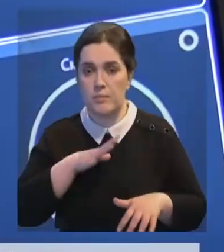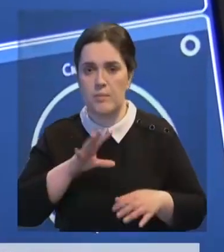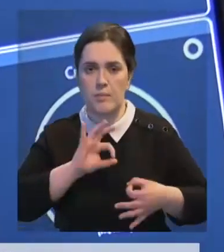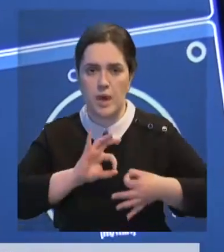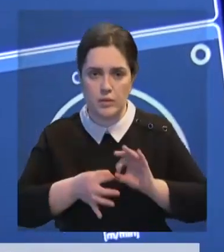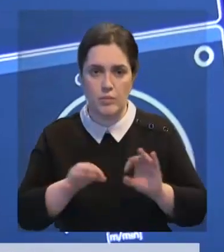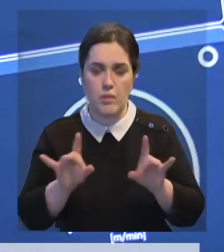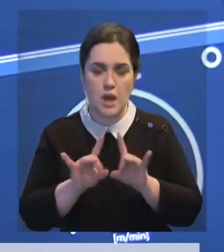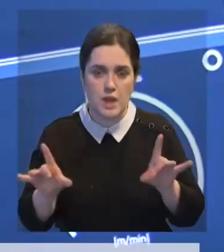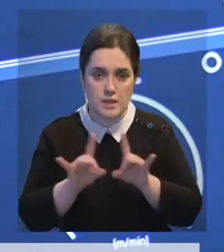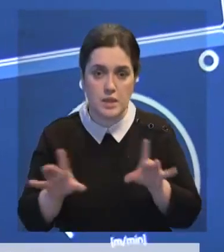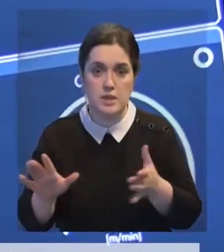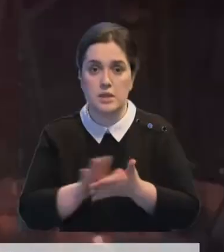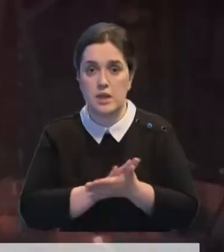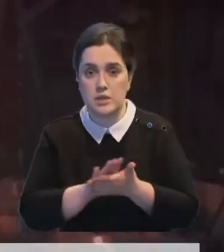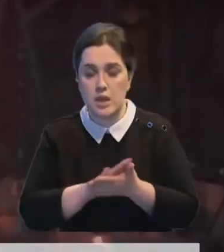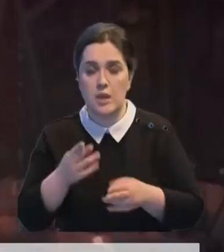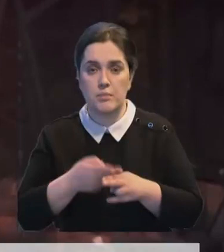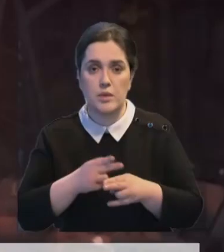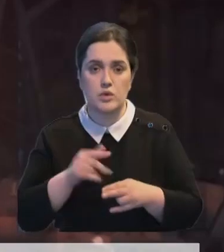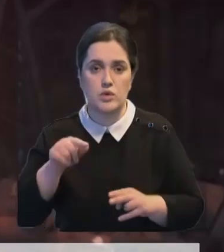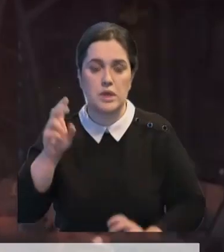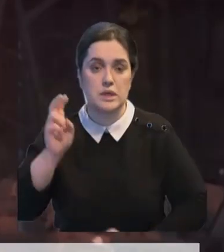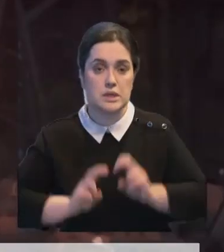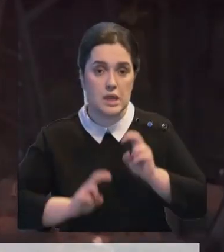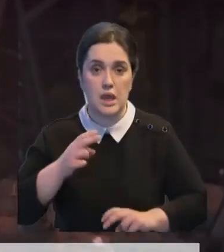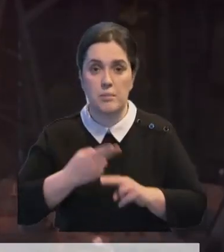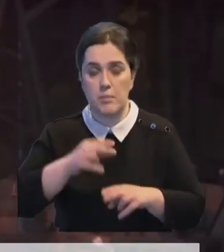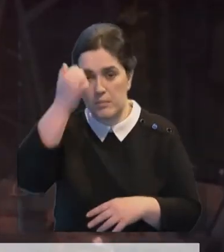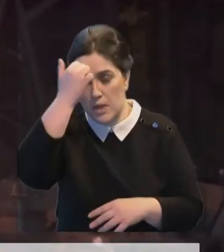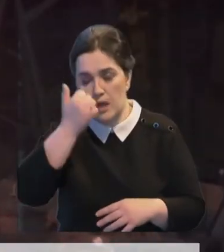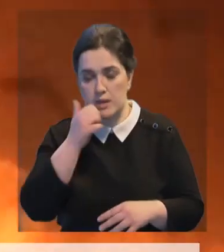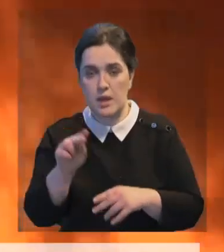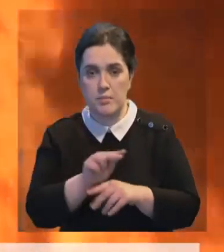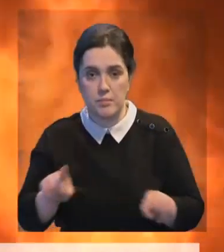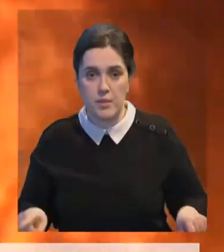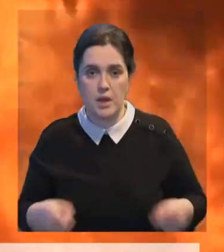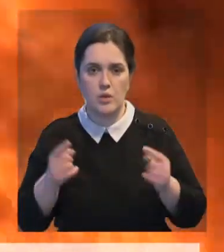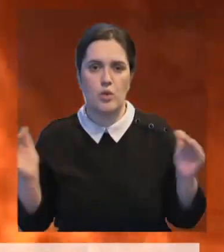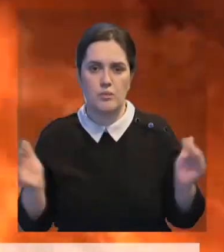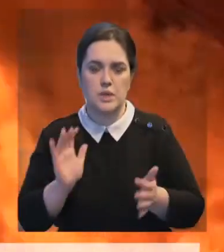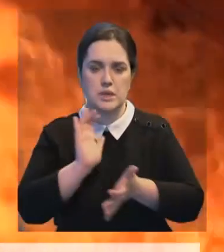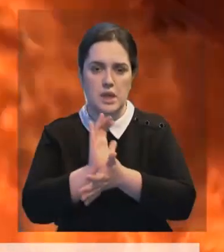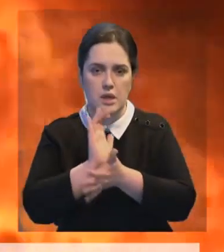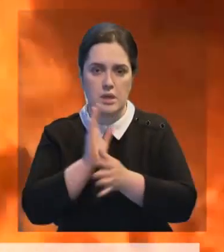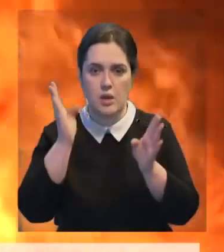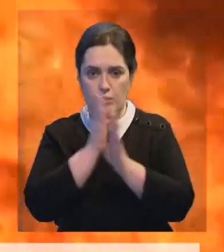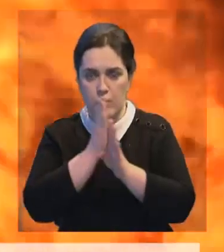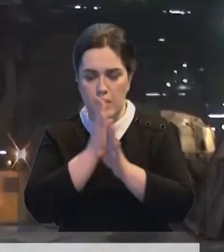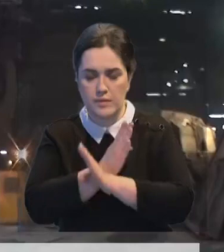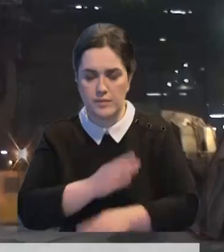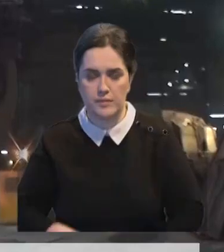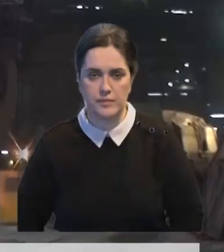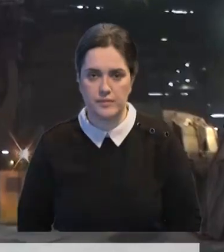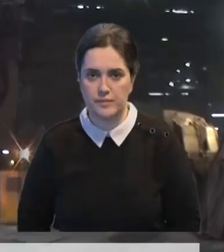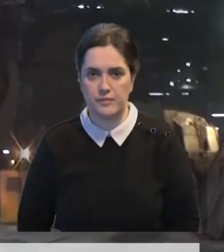подробным рассказом об очистных сооружениях, действующих в цехе. Благодаря модернизации значительно уменьшилось загрязнение окружающей среды, утверждают в